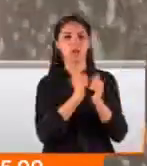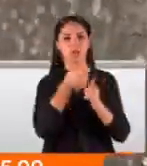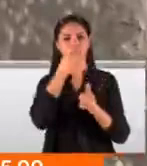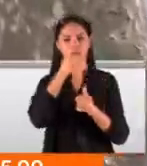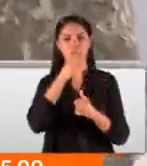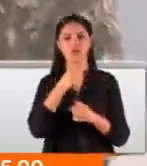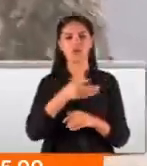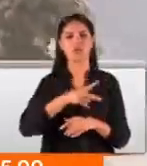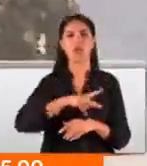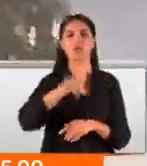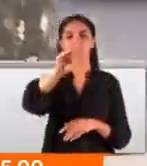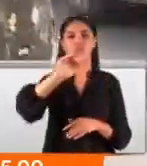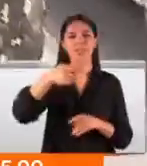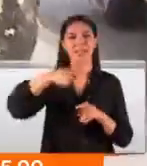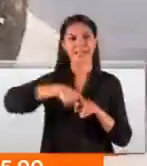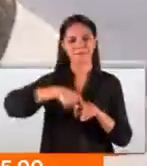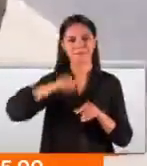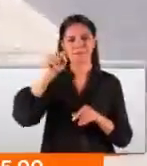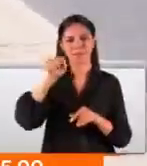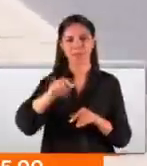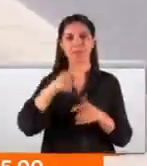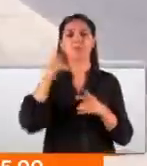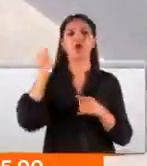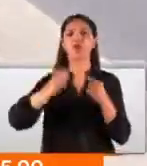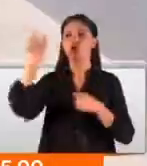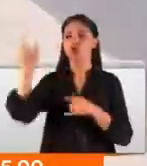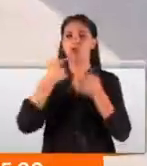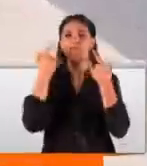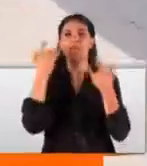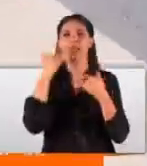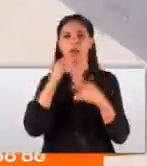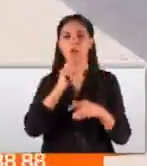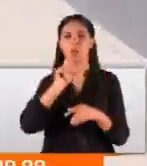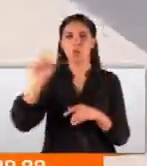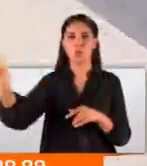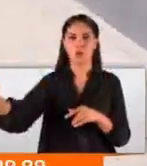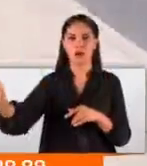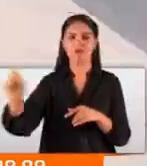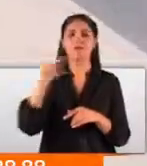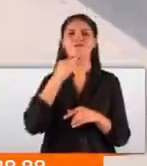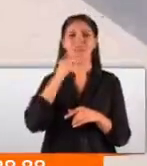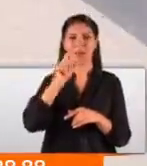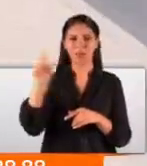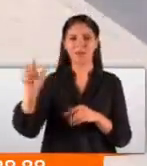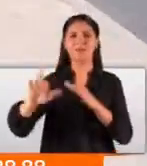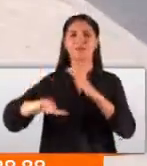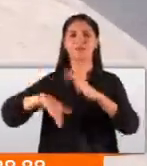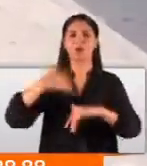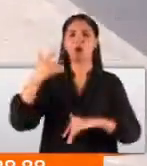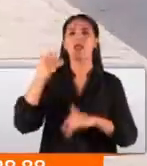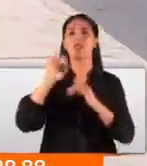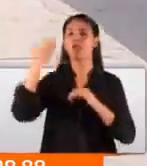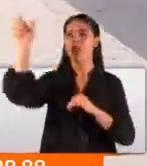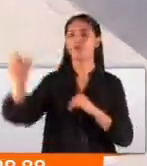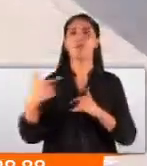Beşiktaş'a gitmek için taksiye bindi. Ancak sürücünün maske takmadığını gördü. Onu uyardı. Sürücü maske takmak yerine ben aşılarımı